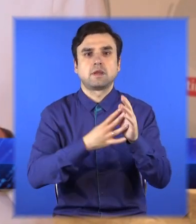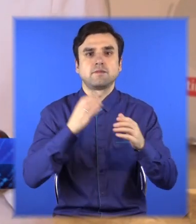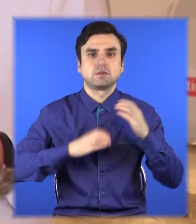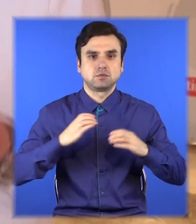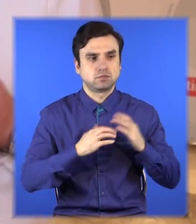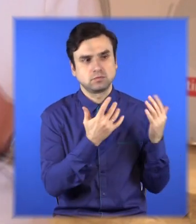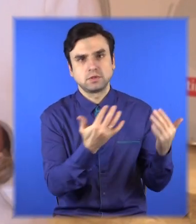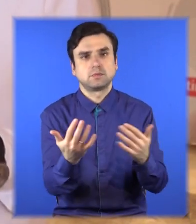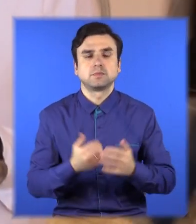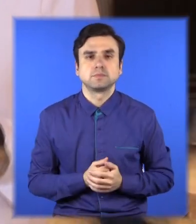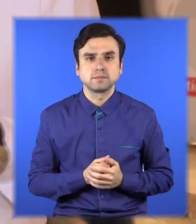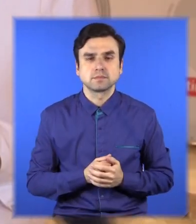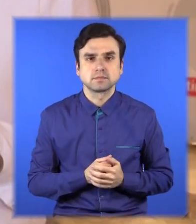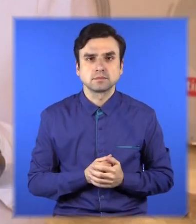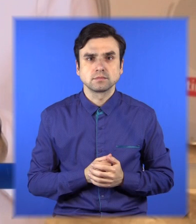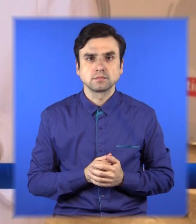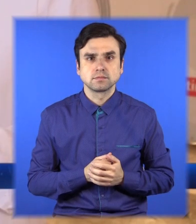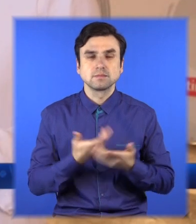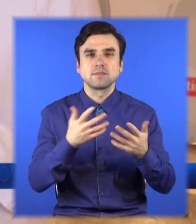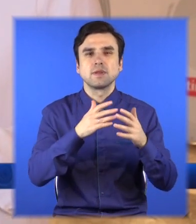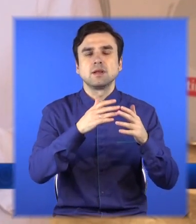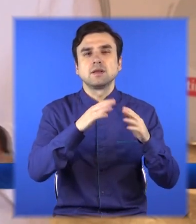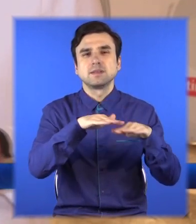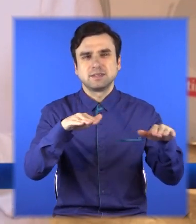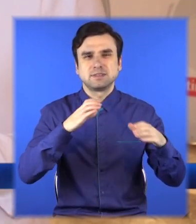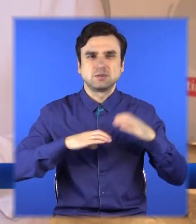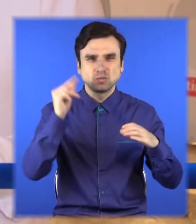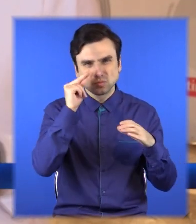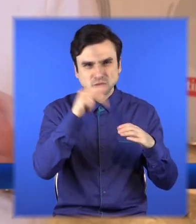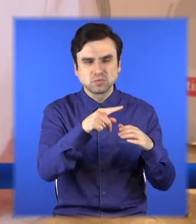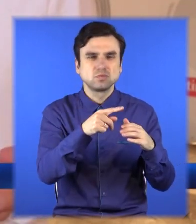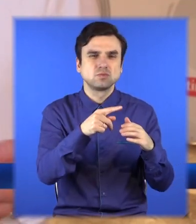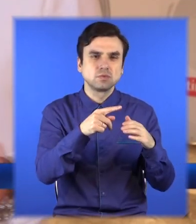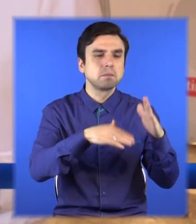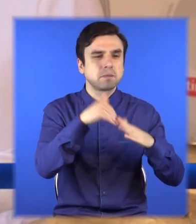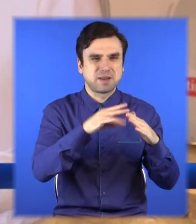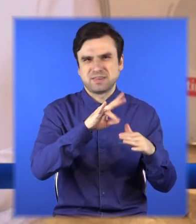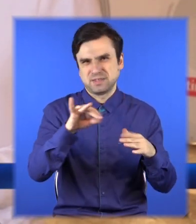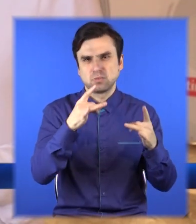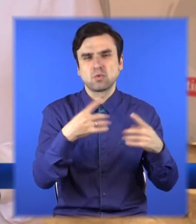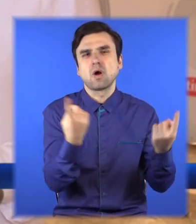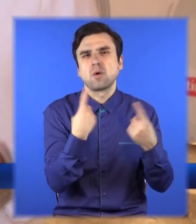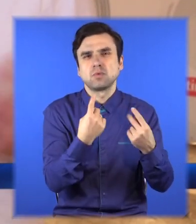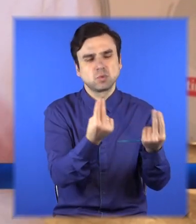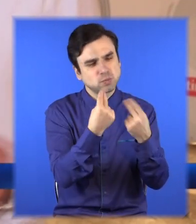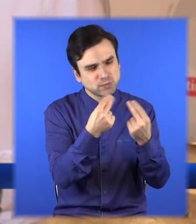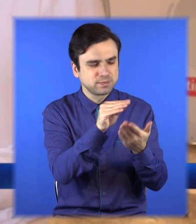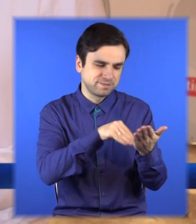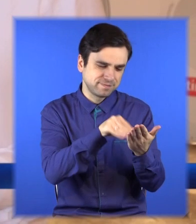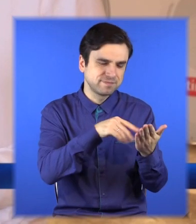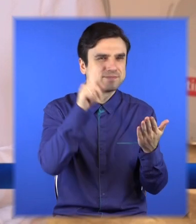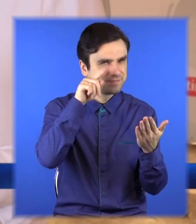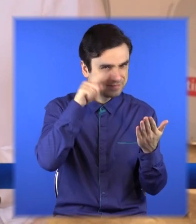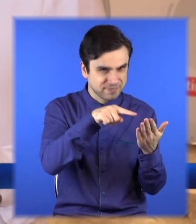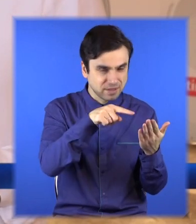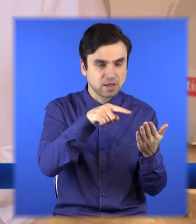ні теоретичні знання, а максимально прикладні, іменно ті, які прямо зараз потрібні для вирішення реальних задач в бізнесі і виробництві. Ми розвиваємо